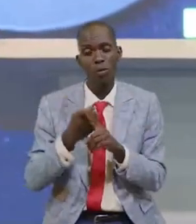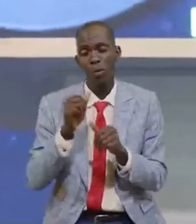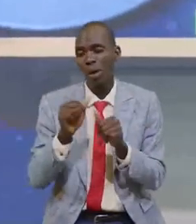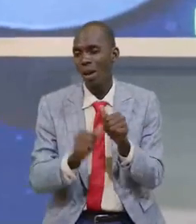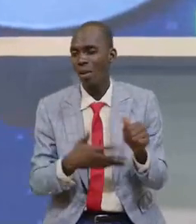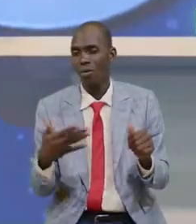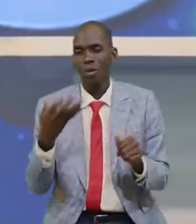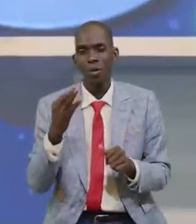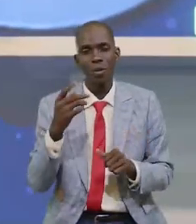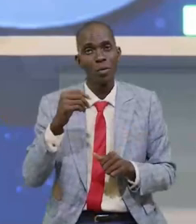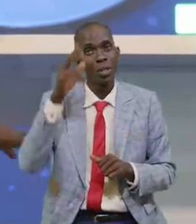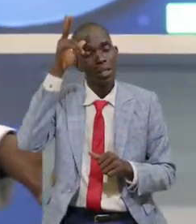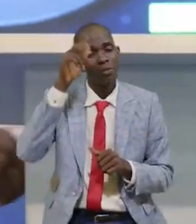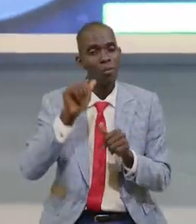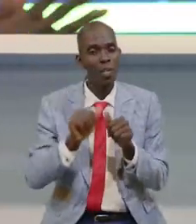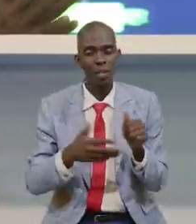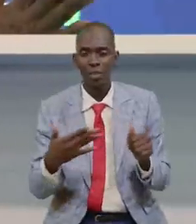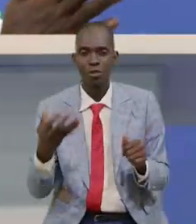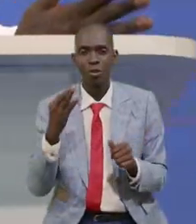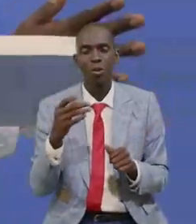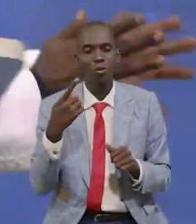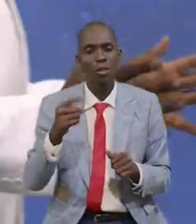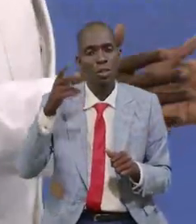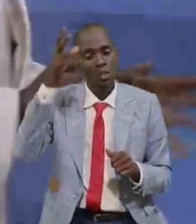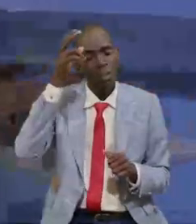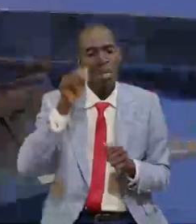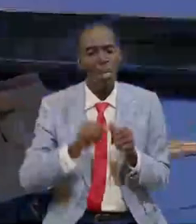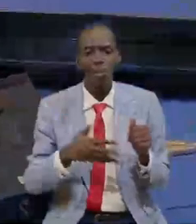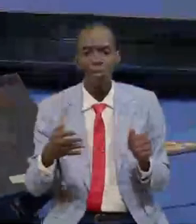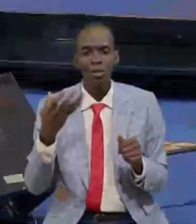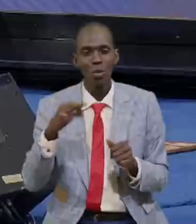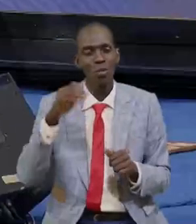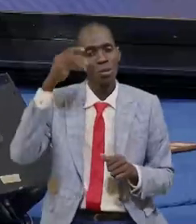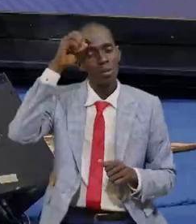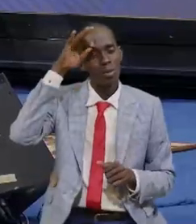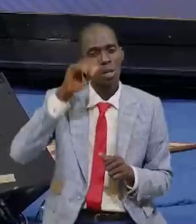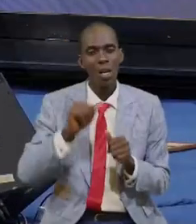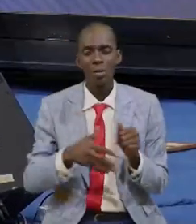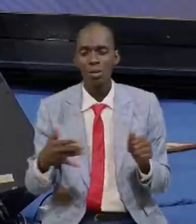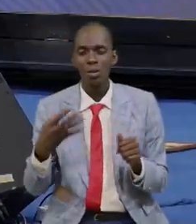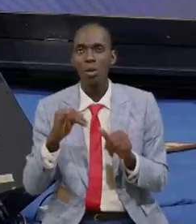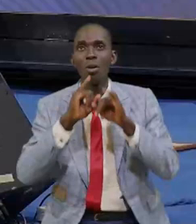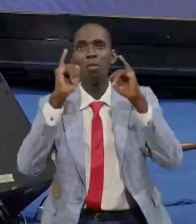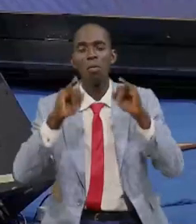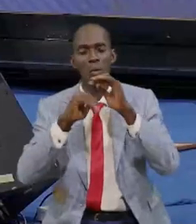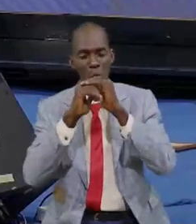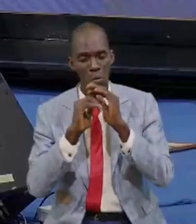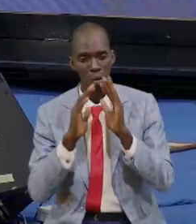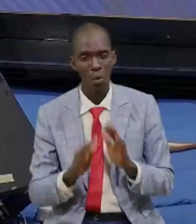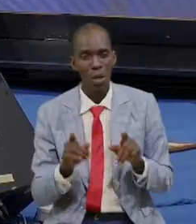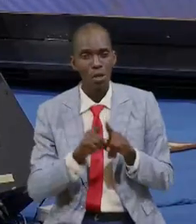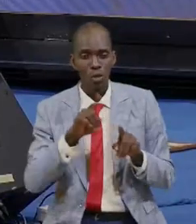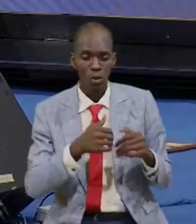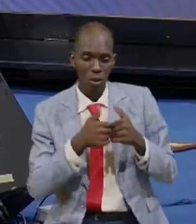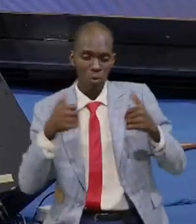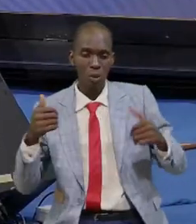diable, de tout ce qui est de Satan, de tout ce qui est de la mascarade, de tout ce qui est de l'idolâtrie, comme vous vous éloignez